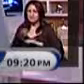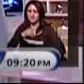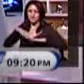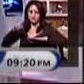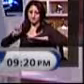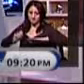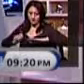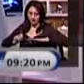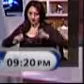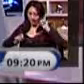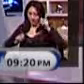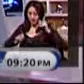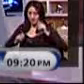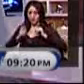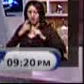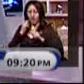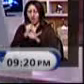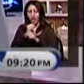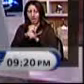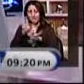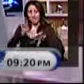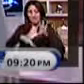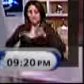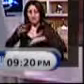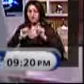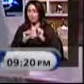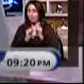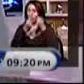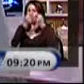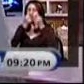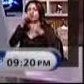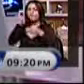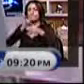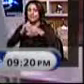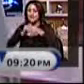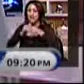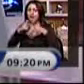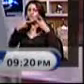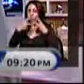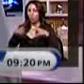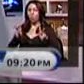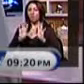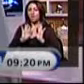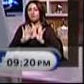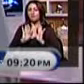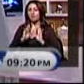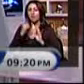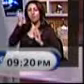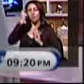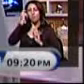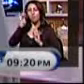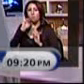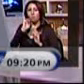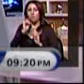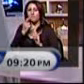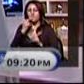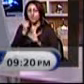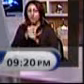القضاة مصر ممنوع عليهم العمل بالسياسه، ولكن من حقهم التصويت، مما يدل على ان ابداء الراي ليس عملا